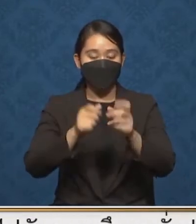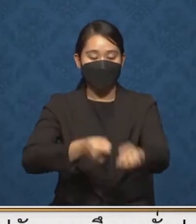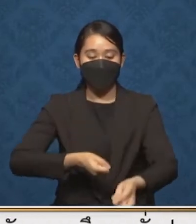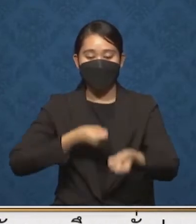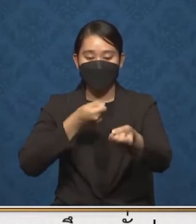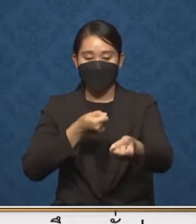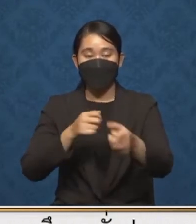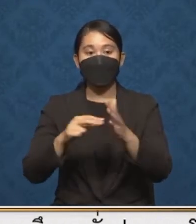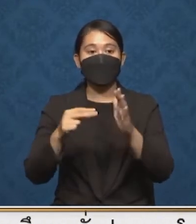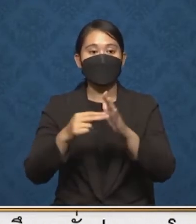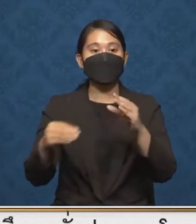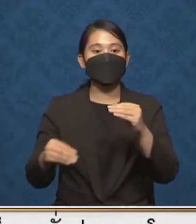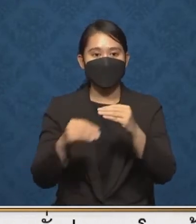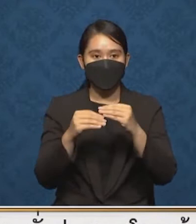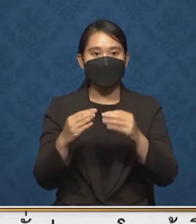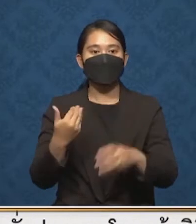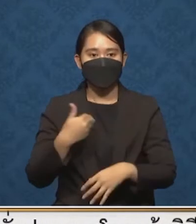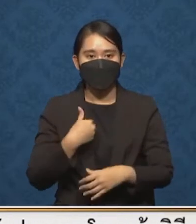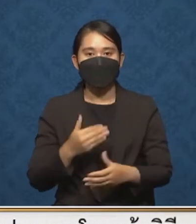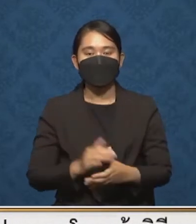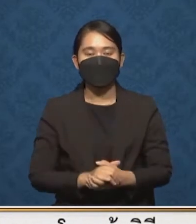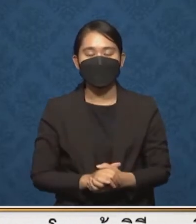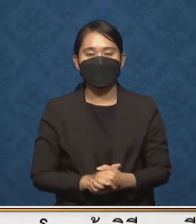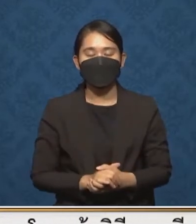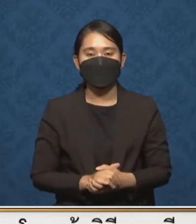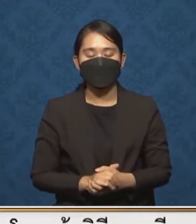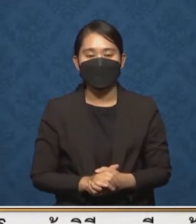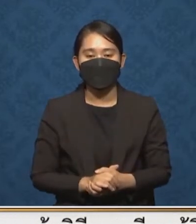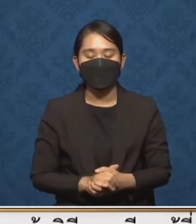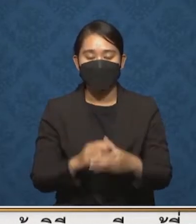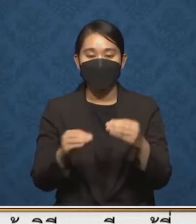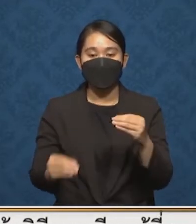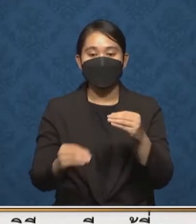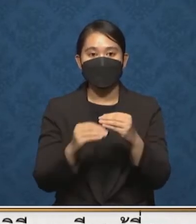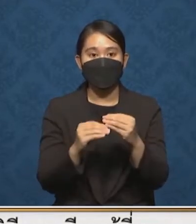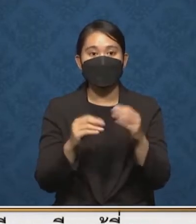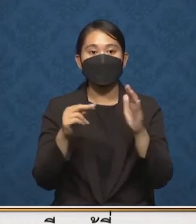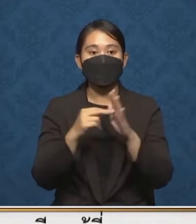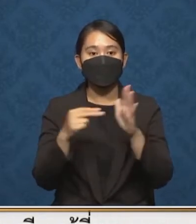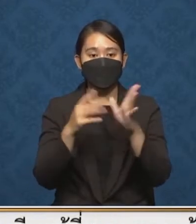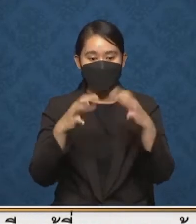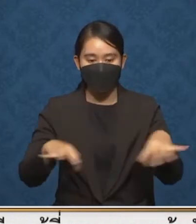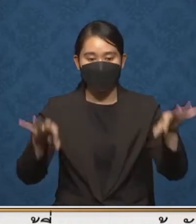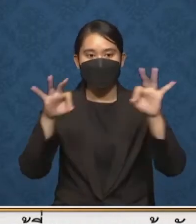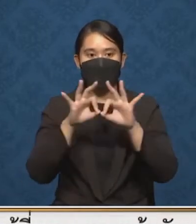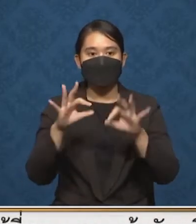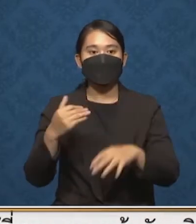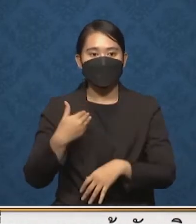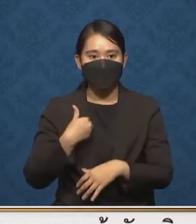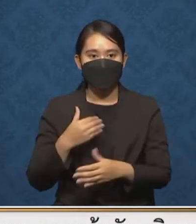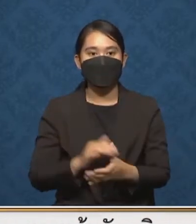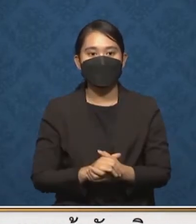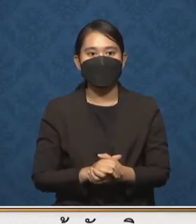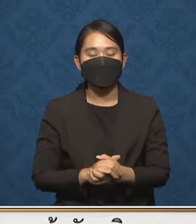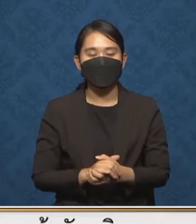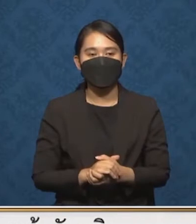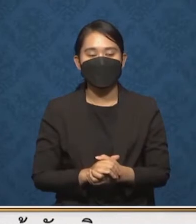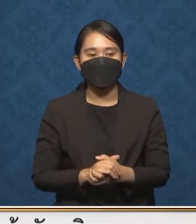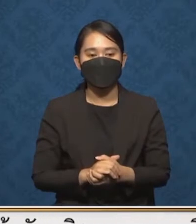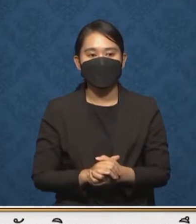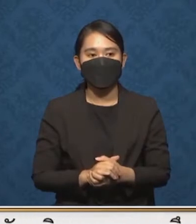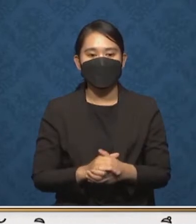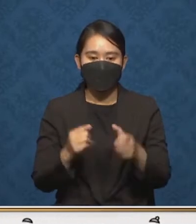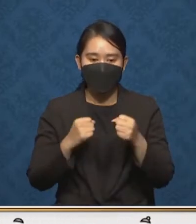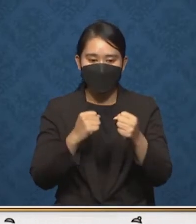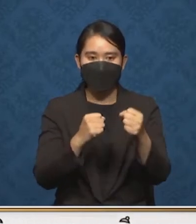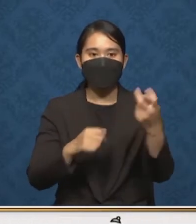เพิ่มเติมตรงนี้ครับทีนี้การระบุไว้เพิ่มเติมตรงนี้มีนัยยะสำคัญครับความหมายของผมก็คือว่าพยายามจะตรวจส